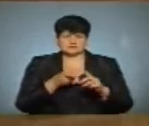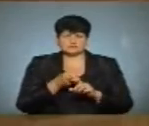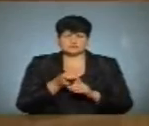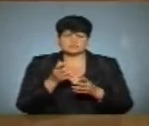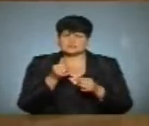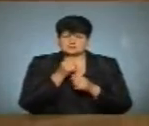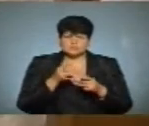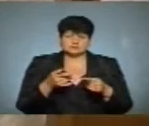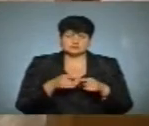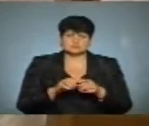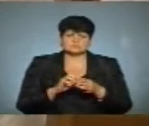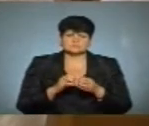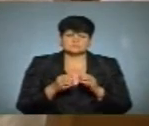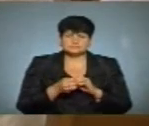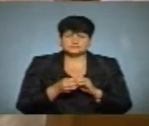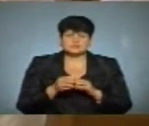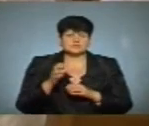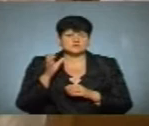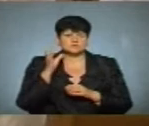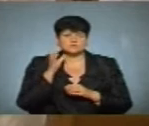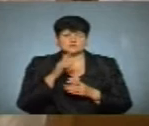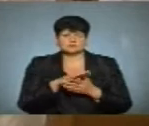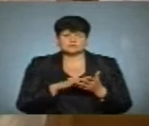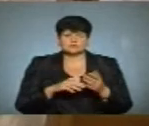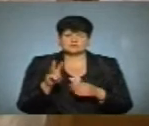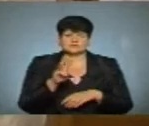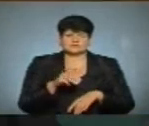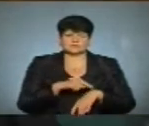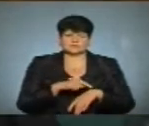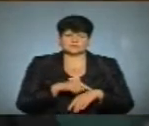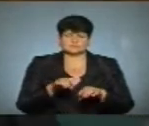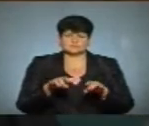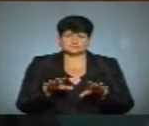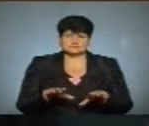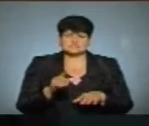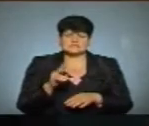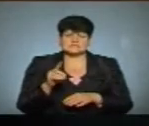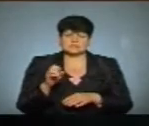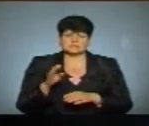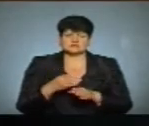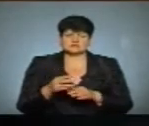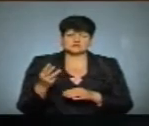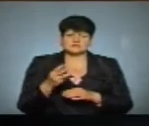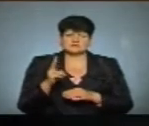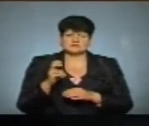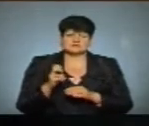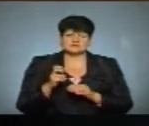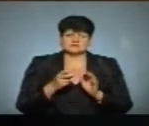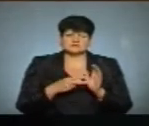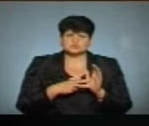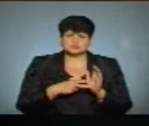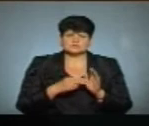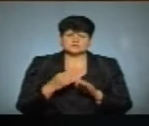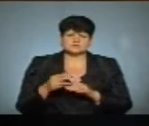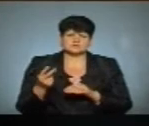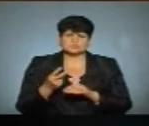технічні неполадки. Вирок слухали впродовж майже 3 годин. Закутнього за частиною 3 статті 27, частиною